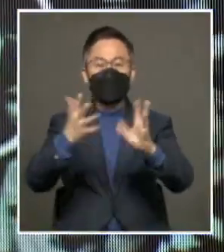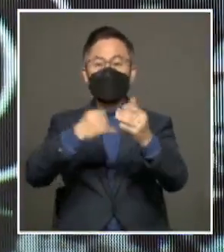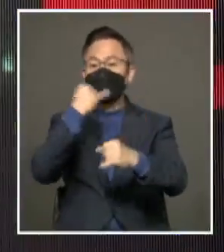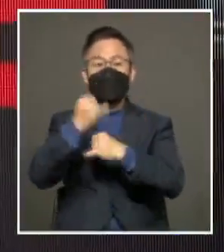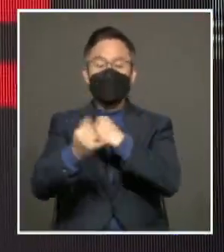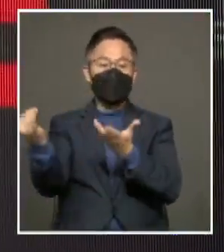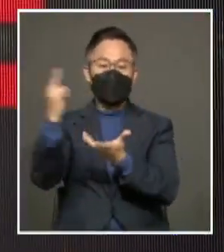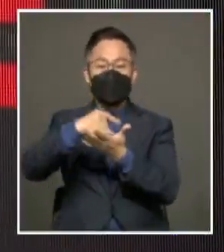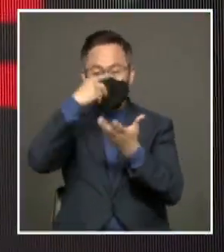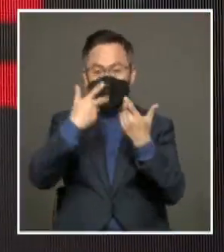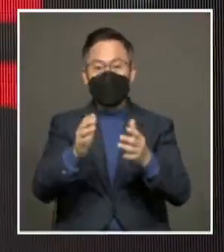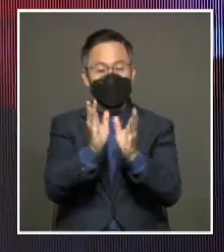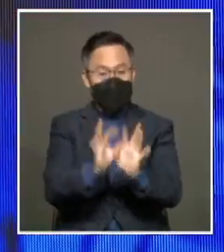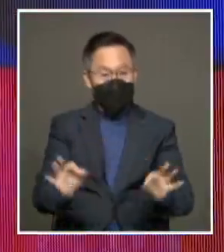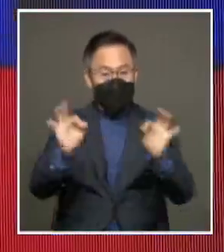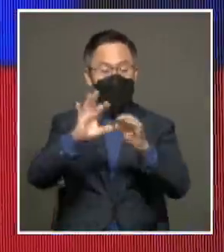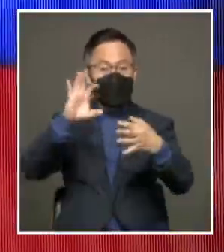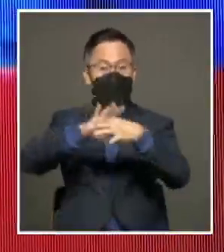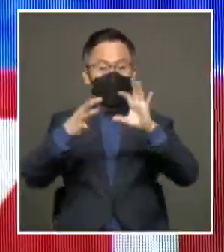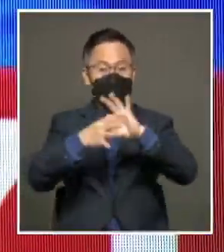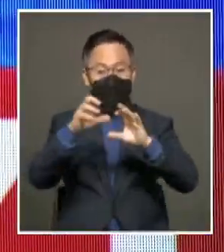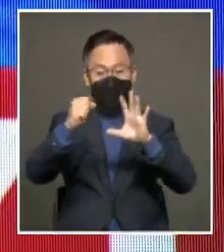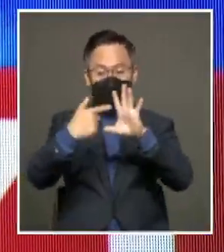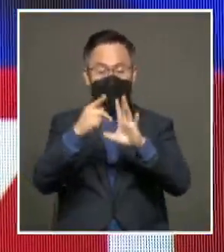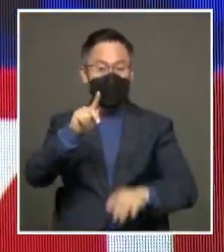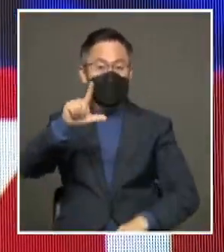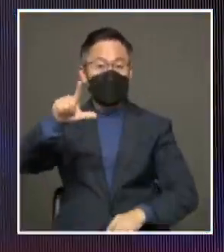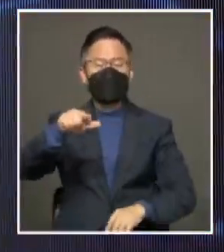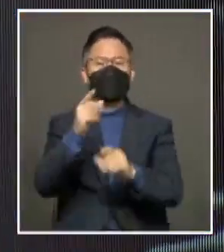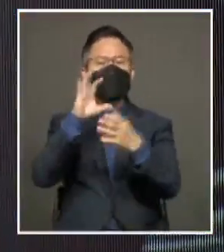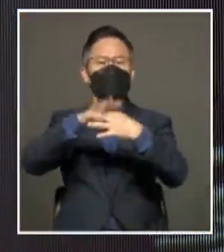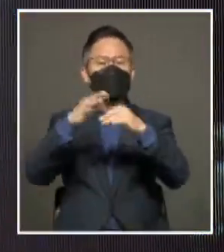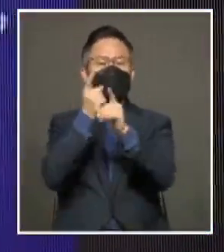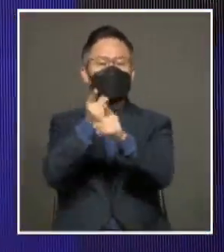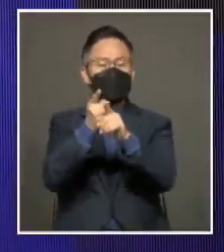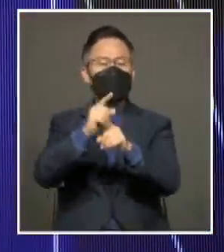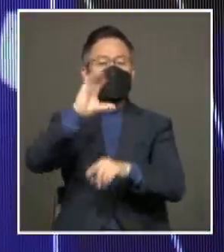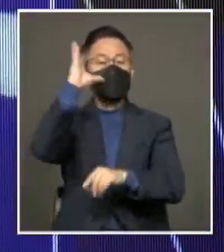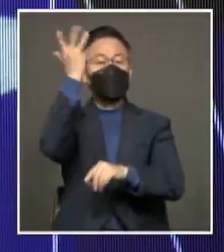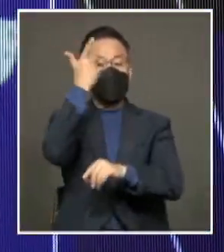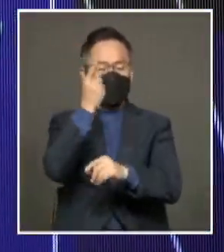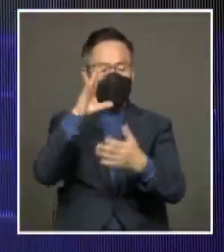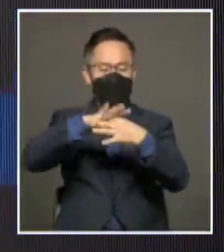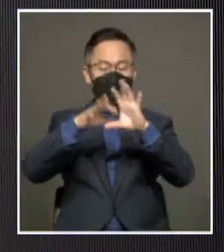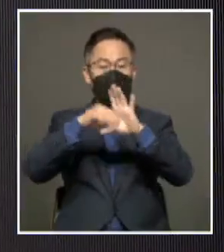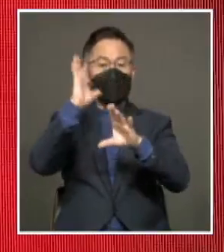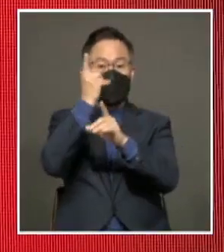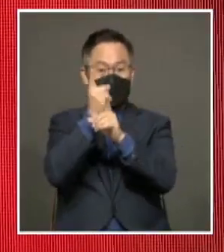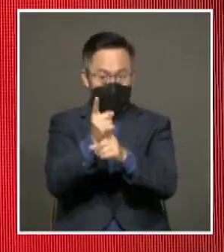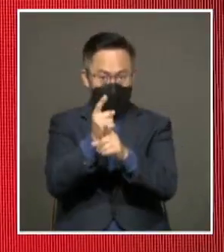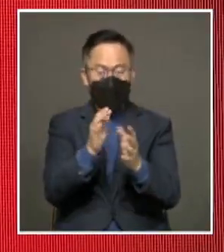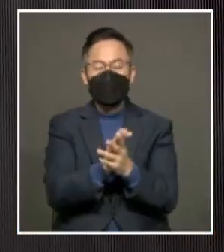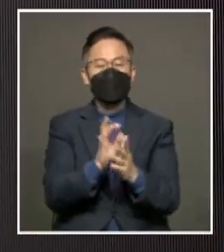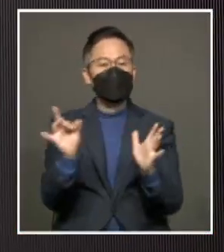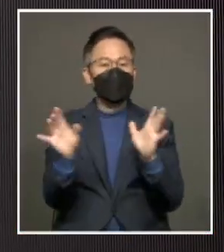ได้ดีขึ้นมากค่ะโดยเฉพาะการแข่งขันกีฬาสากลที่ทำสถิติได้ดี มีความเป็นไปได้ที่จะต่อยอดนะคะสู่การ